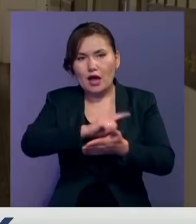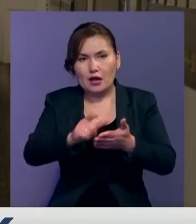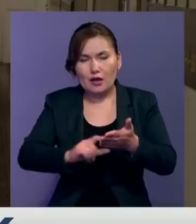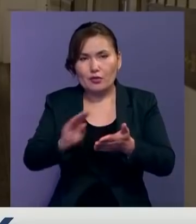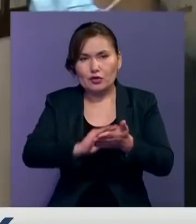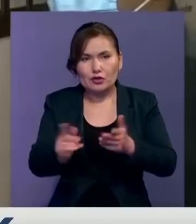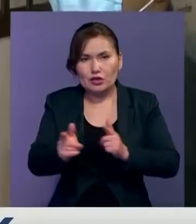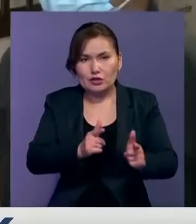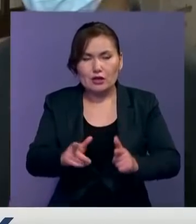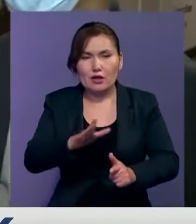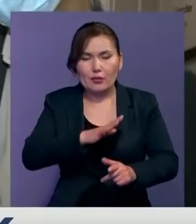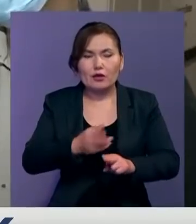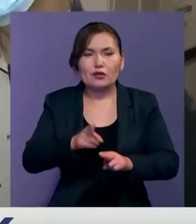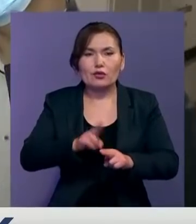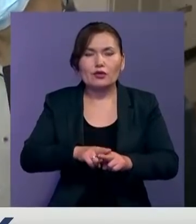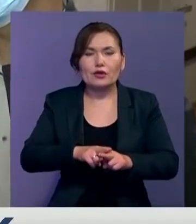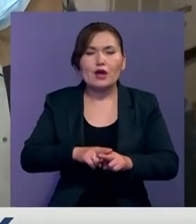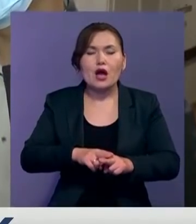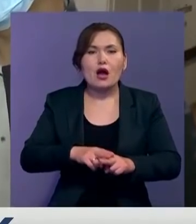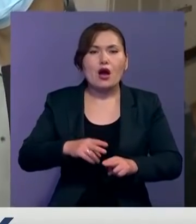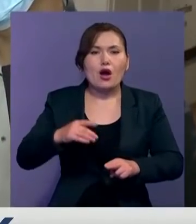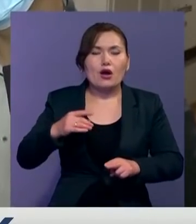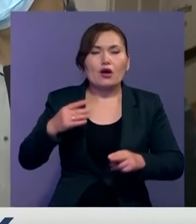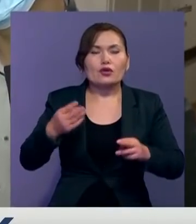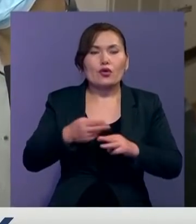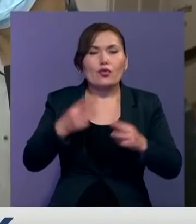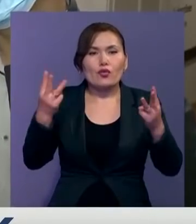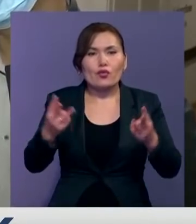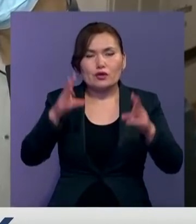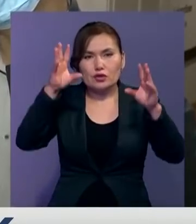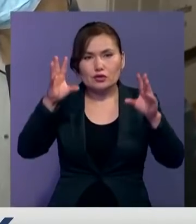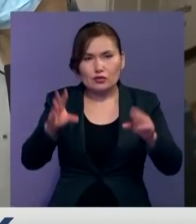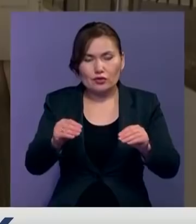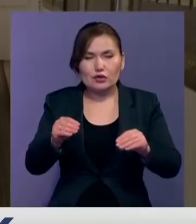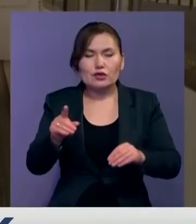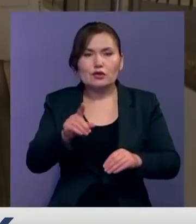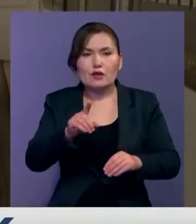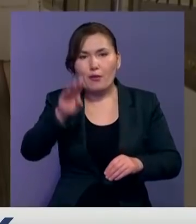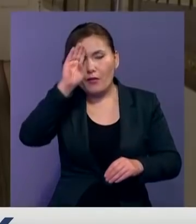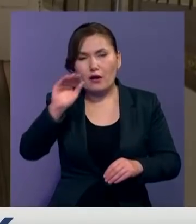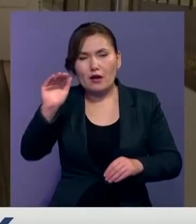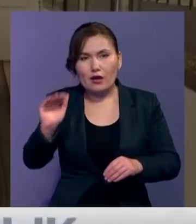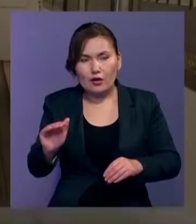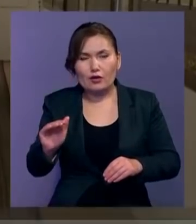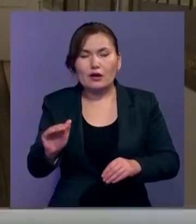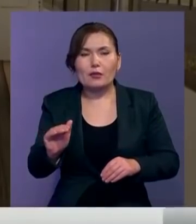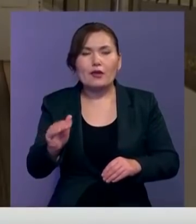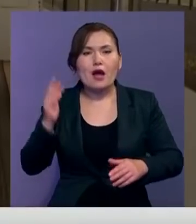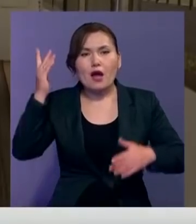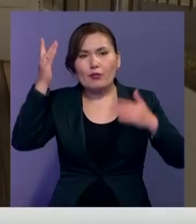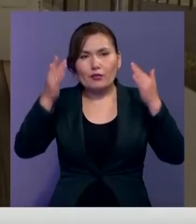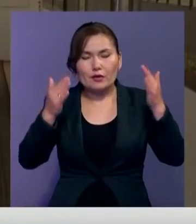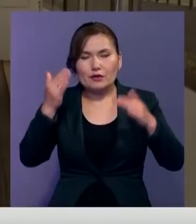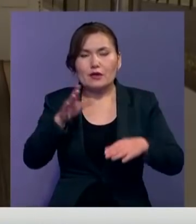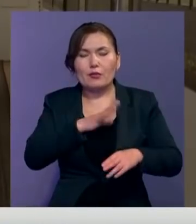шығару керек болды. Бұл өрт сөндіруші Бебеудің тезірек өрттерге шыққысы келеді үлкен. Келе жатып жолда бірнеше оқиғаларға тап болады